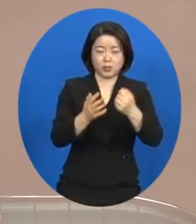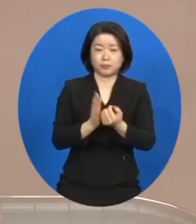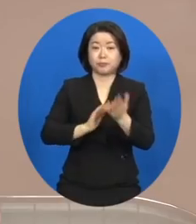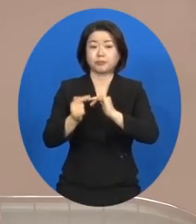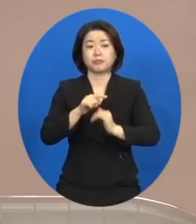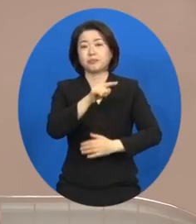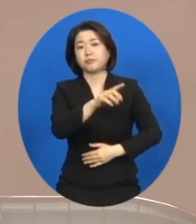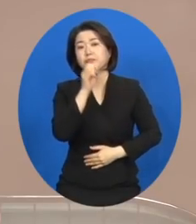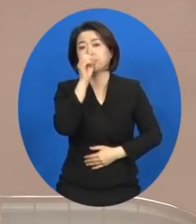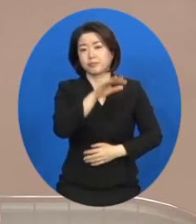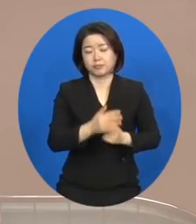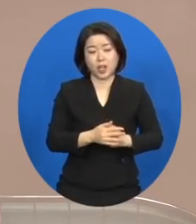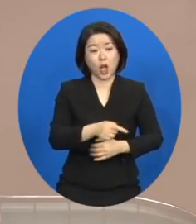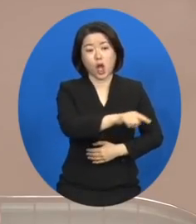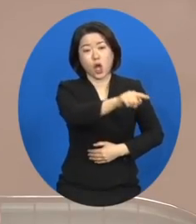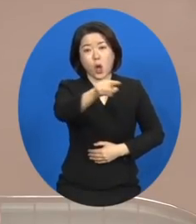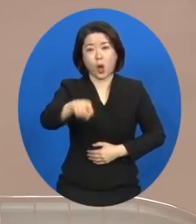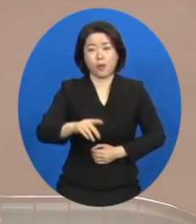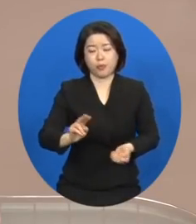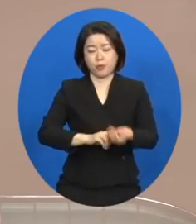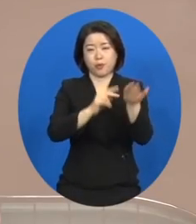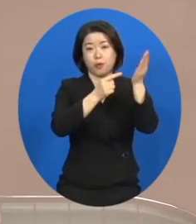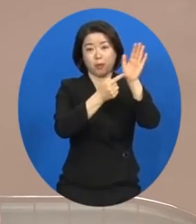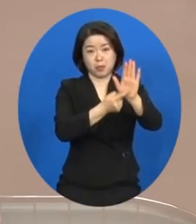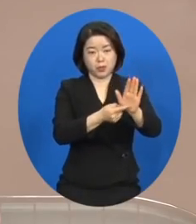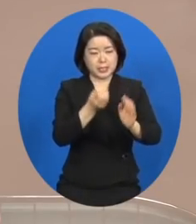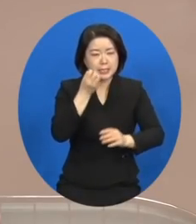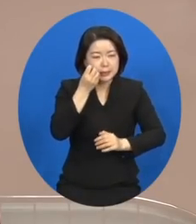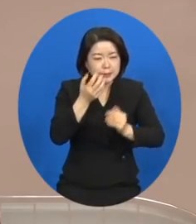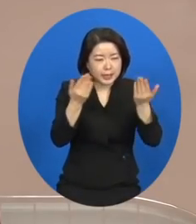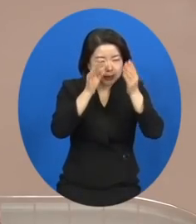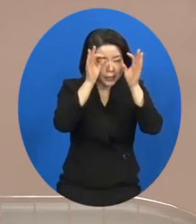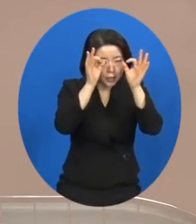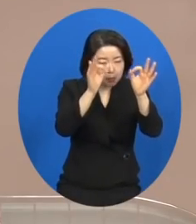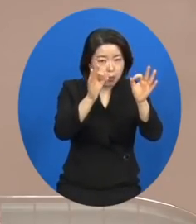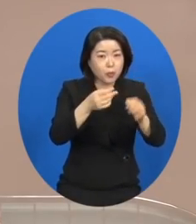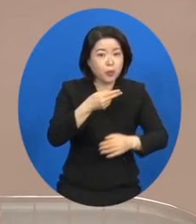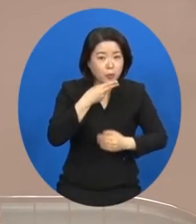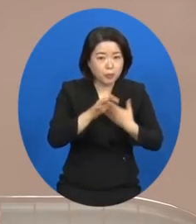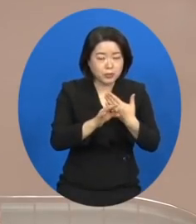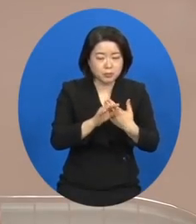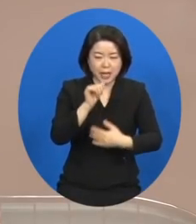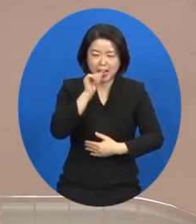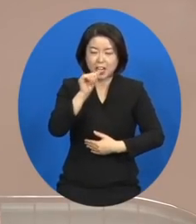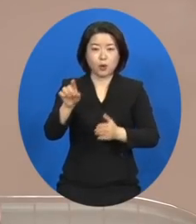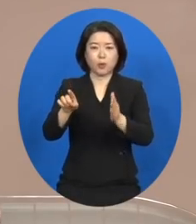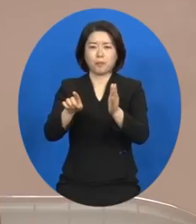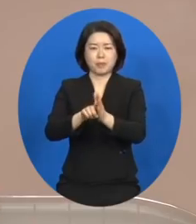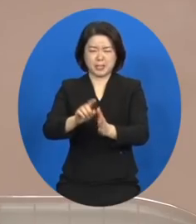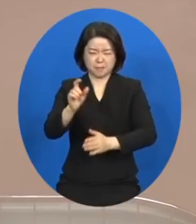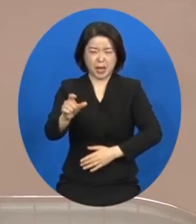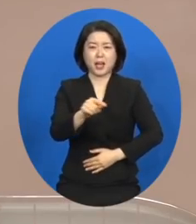말씀하셨다. 너희는 표징이나 기이한 일들을 보지 않고는 결코 믿으려고 하지 않는다.